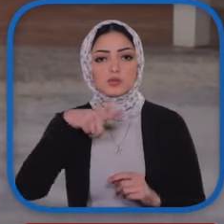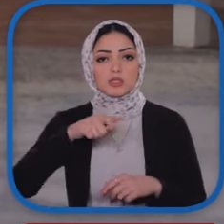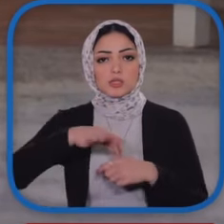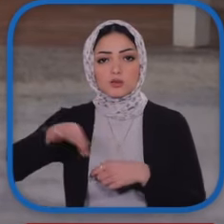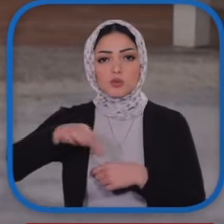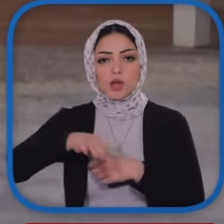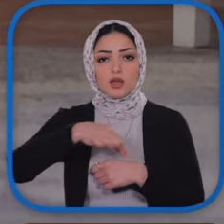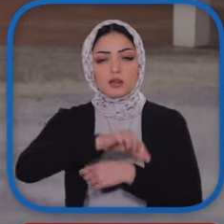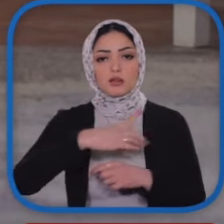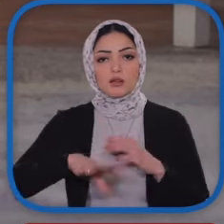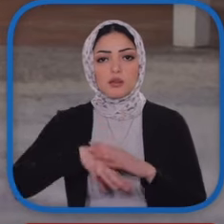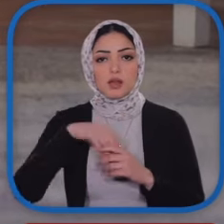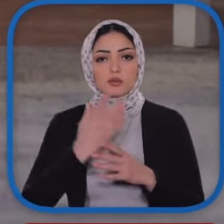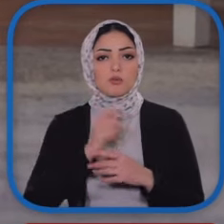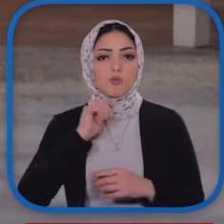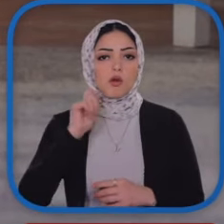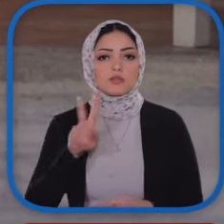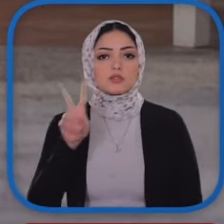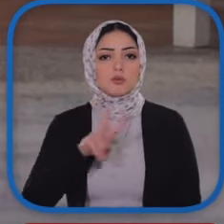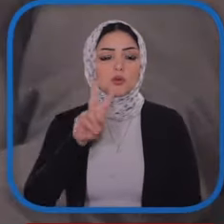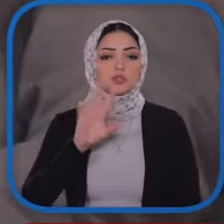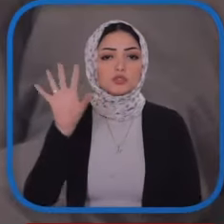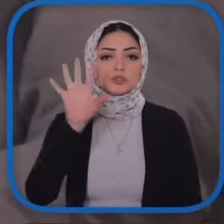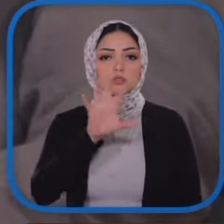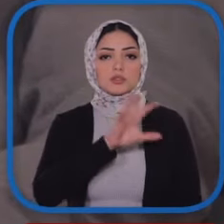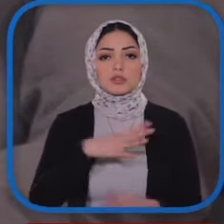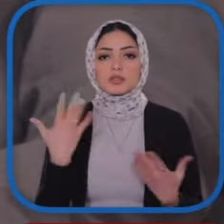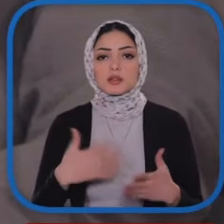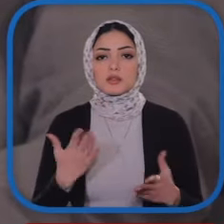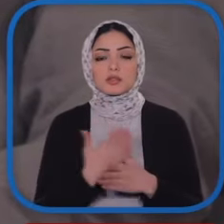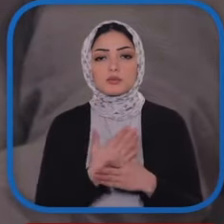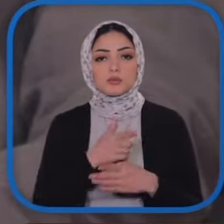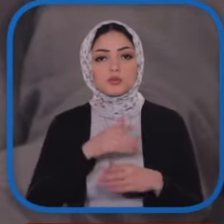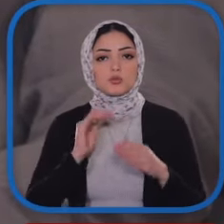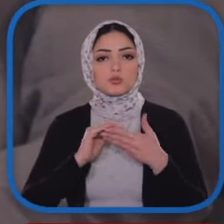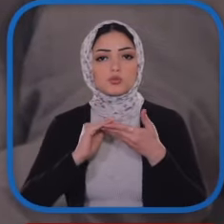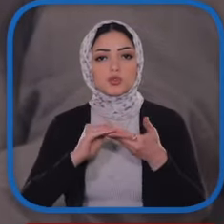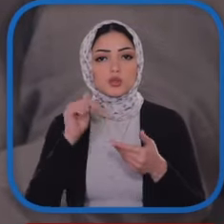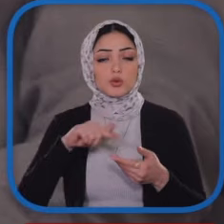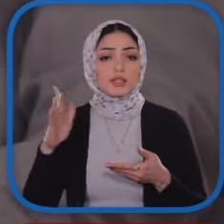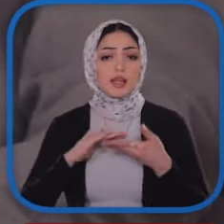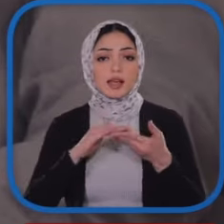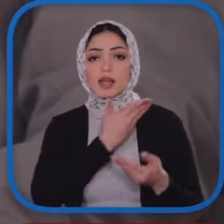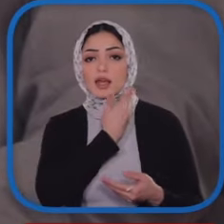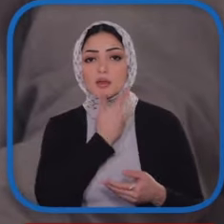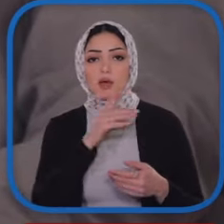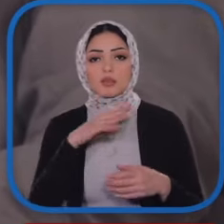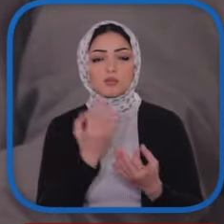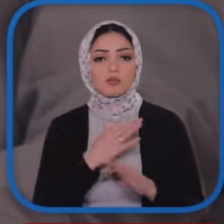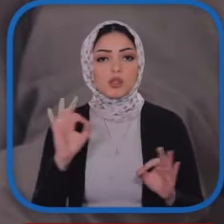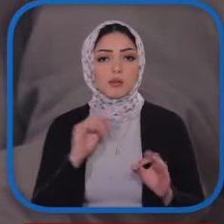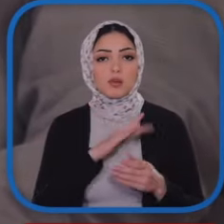62 وحدة علاج منتشرة في جميع محافظات الجمهورية. الوحدات دي بتقدم خدمات مختلفة، بتقدم